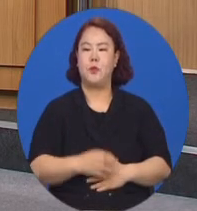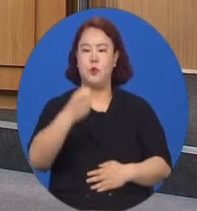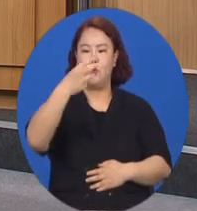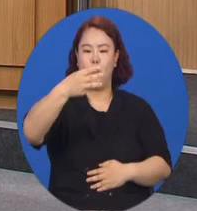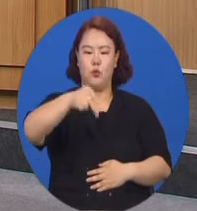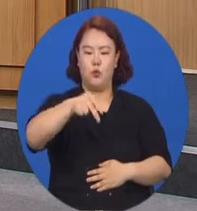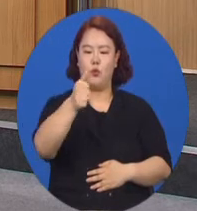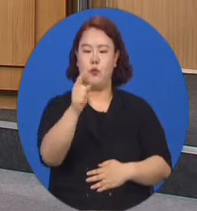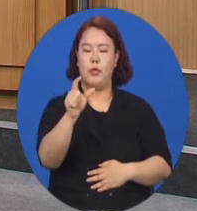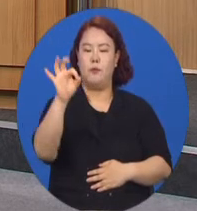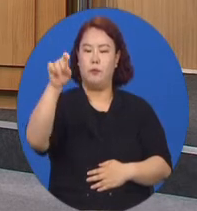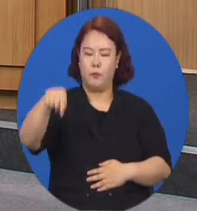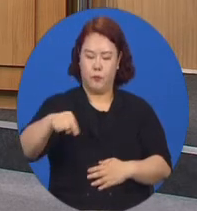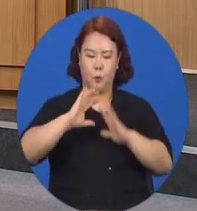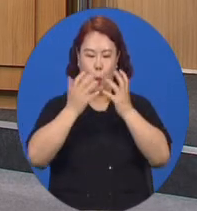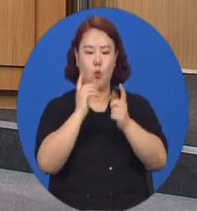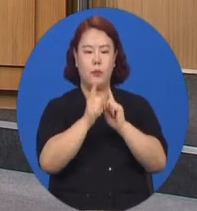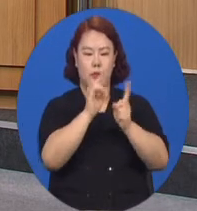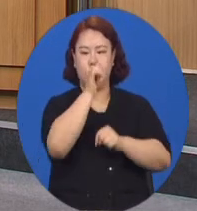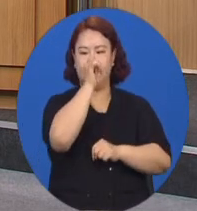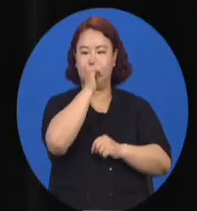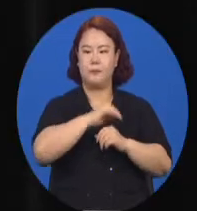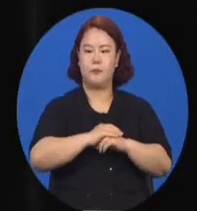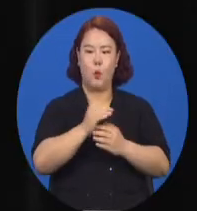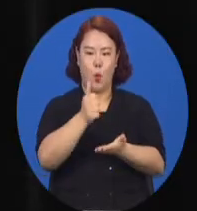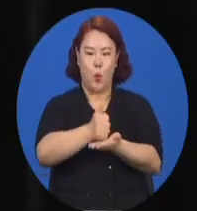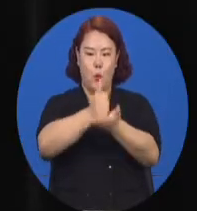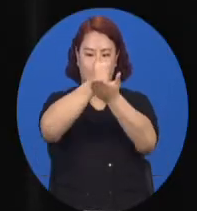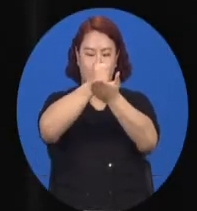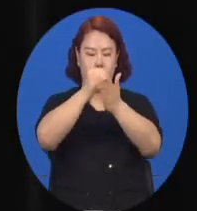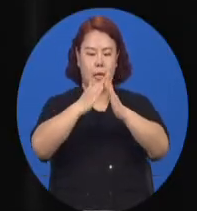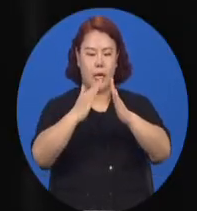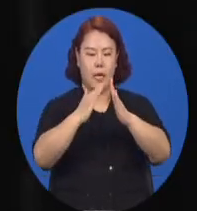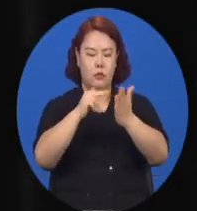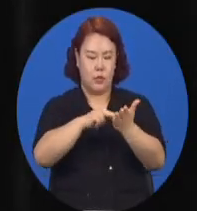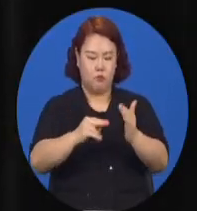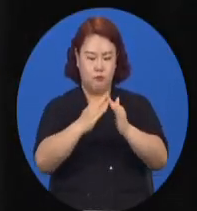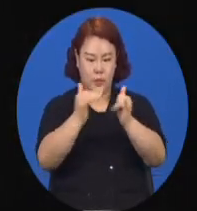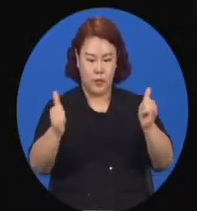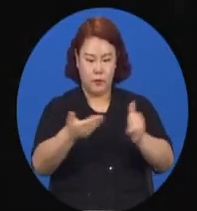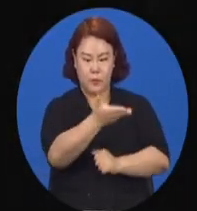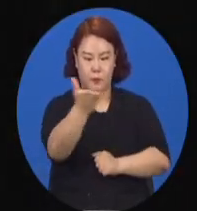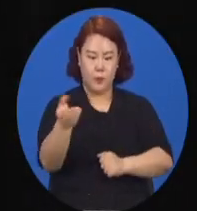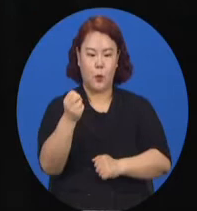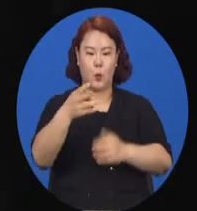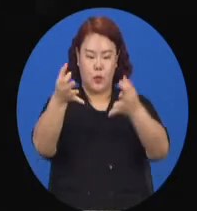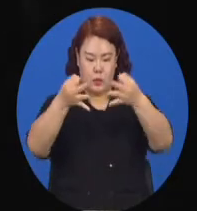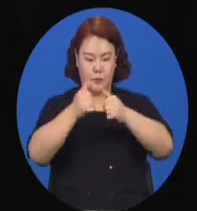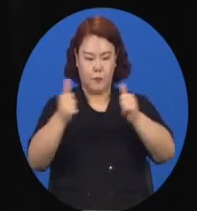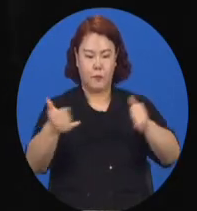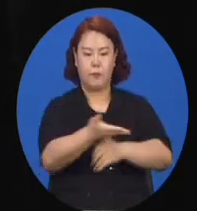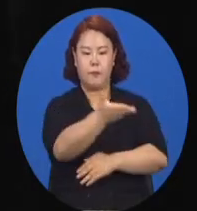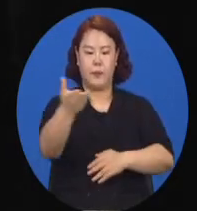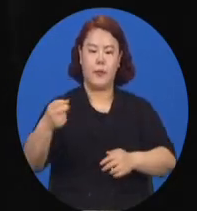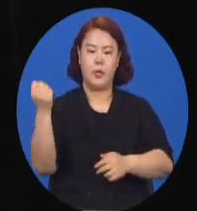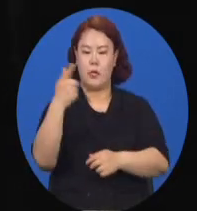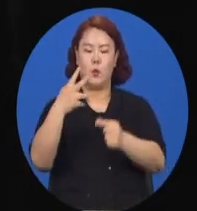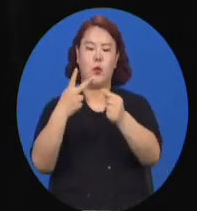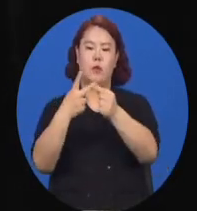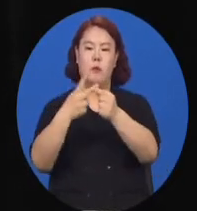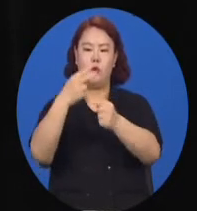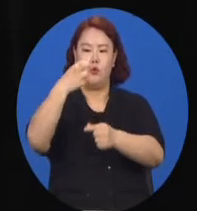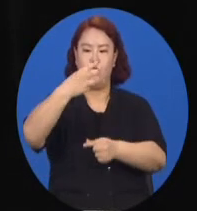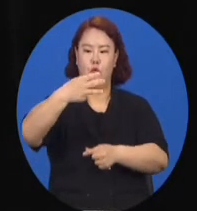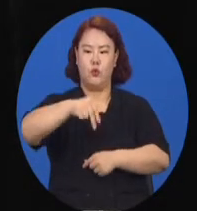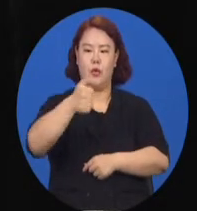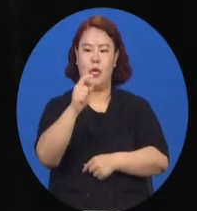류한우 후보의 모두 발언 듣겠습니다. 존경하는 단양 군민 여러분, 그리고 시청자 여러분, 기호 2번